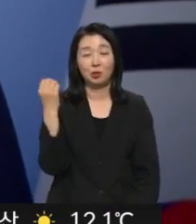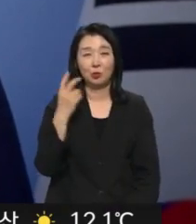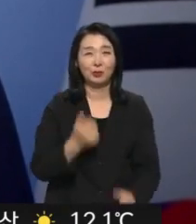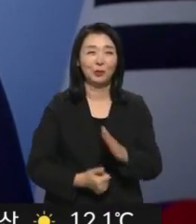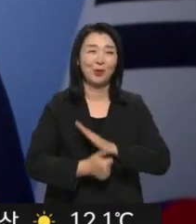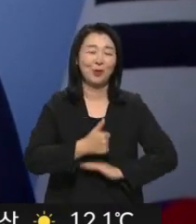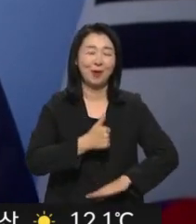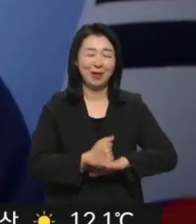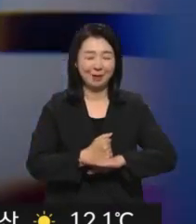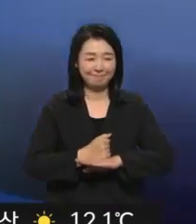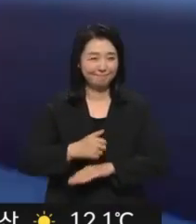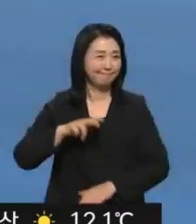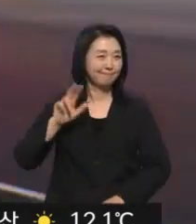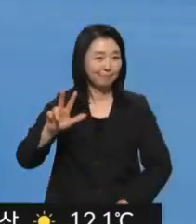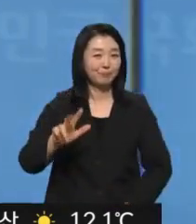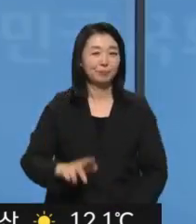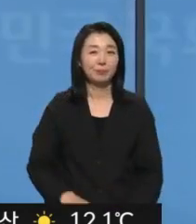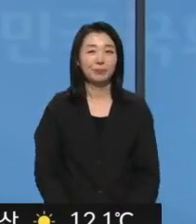성공시키겠습니다.